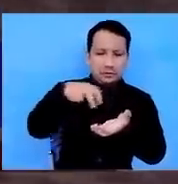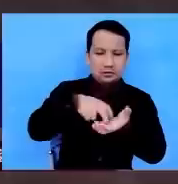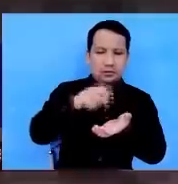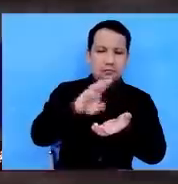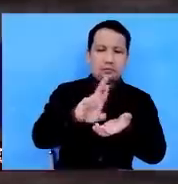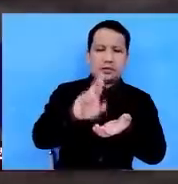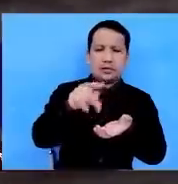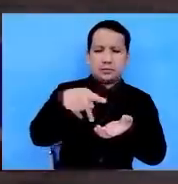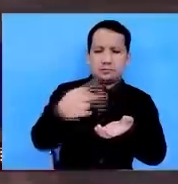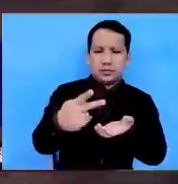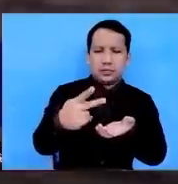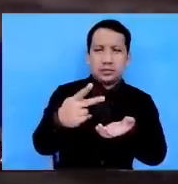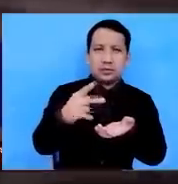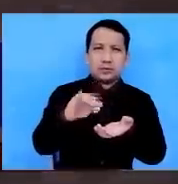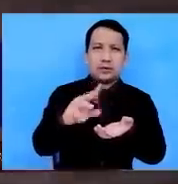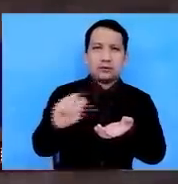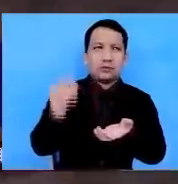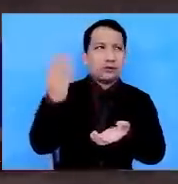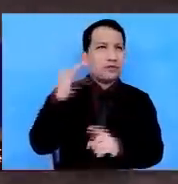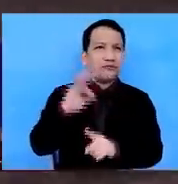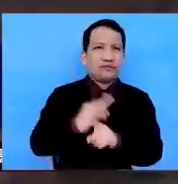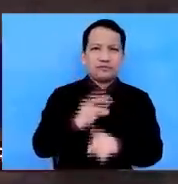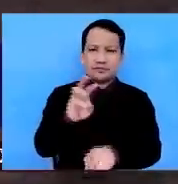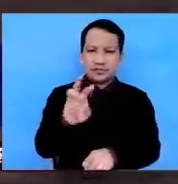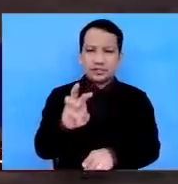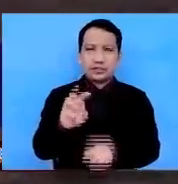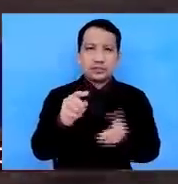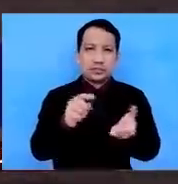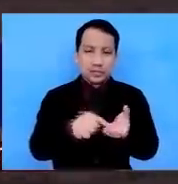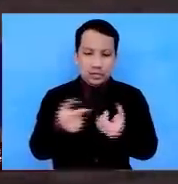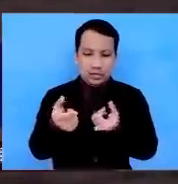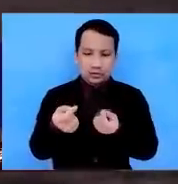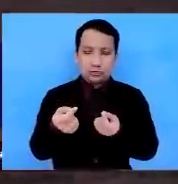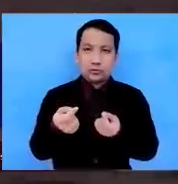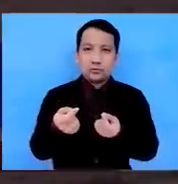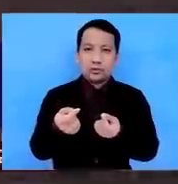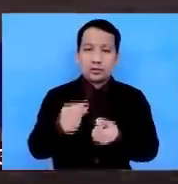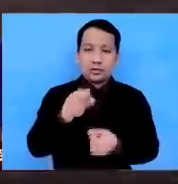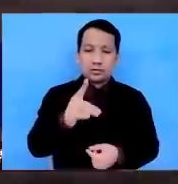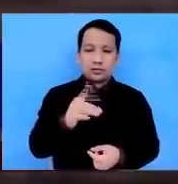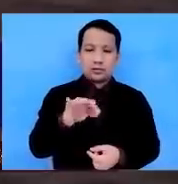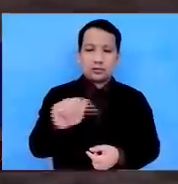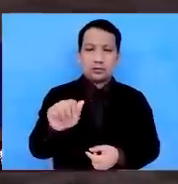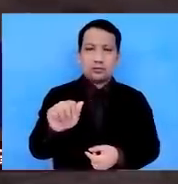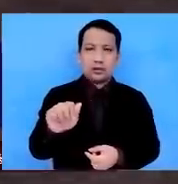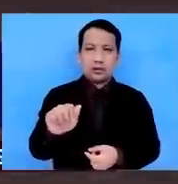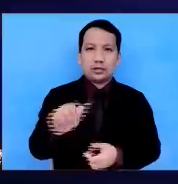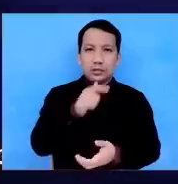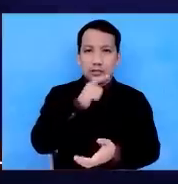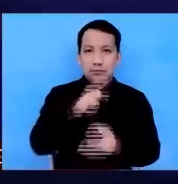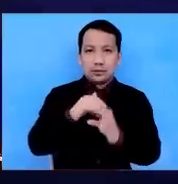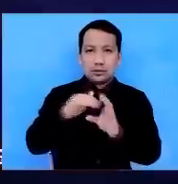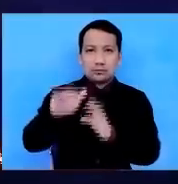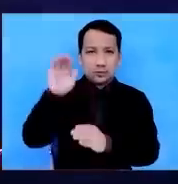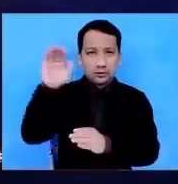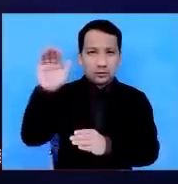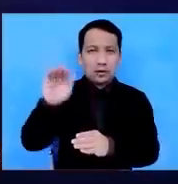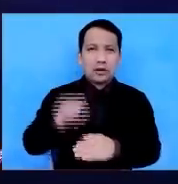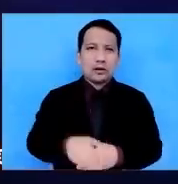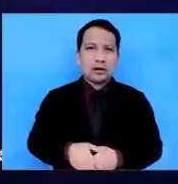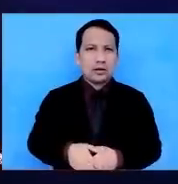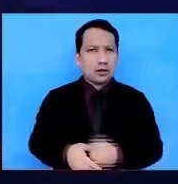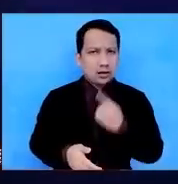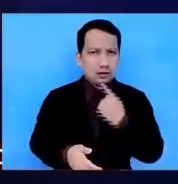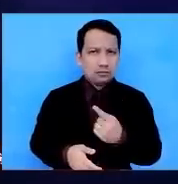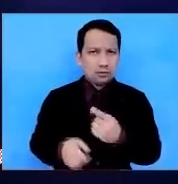Malapascua noong February 6. Idinaan na ng Department of Foreign Affairs sa isang diplomatic protest. Kinundin na nila